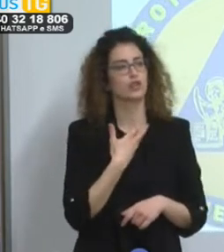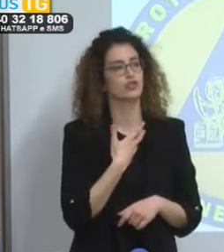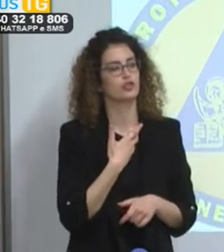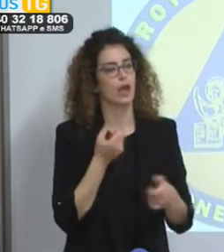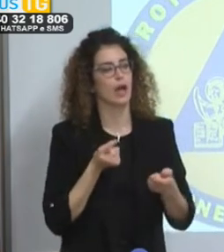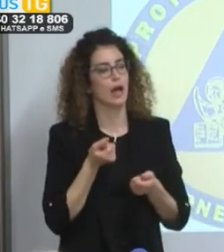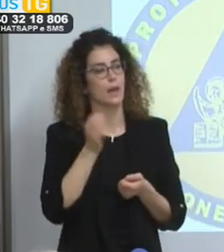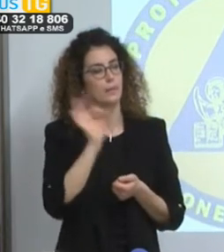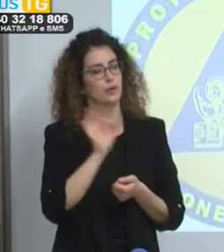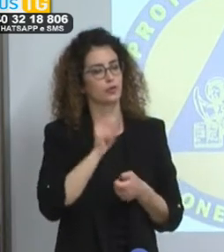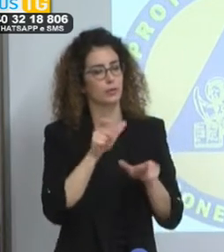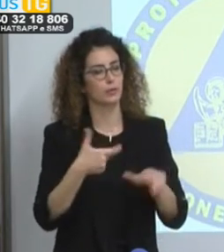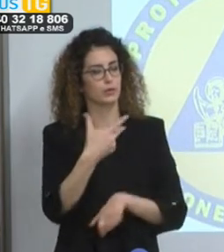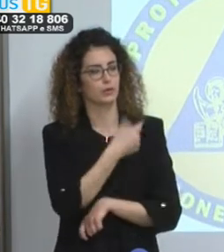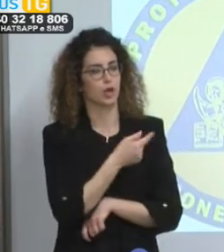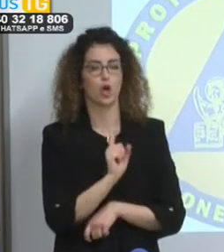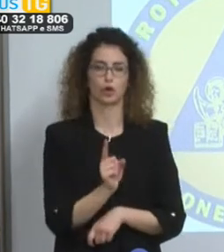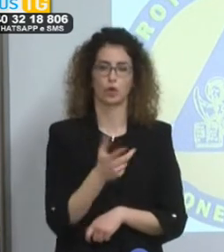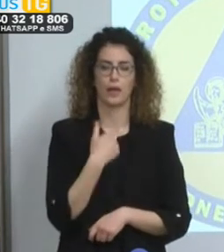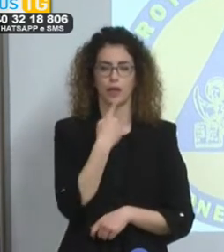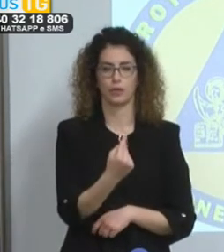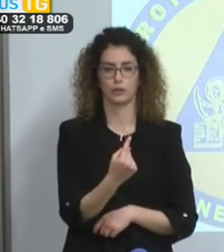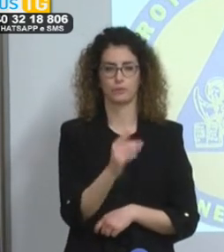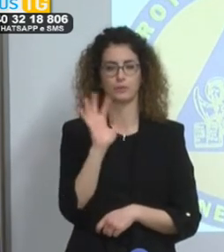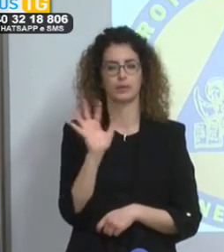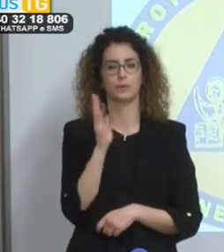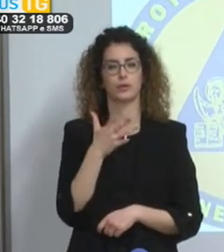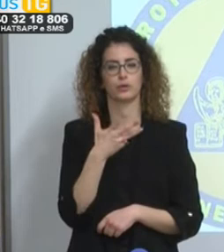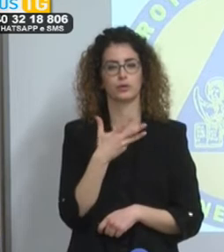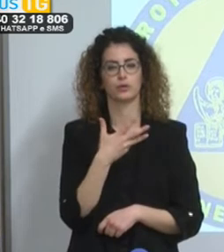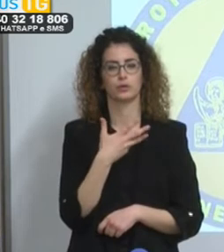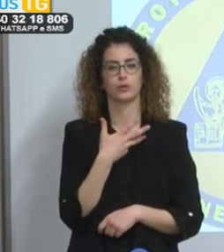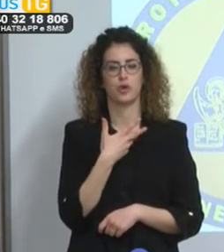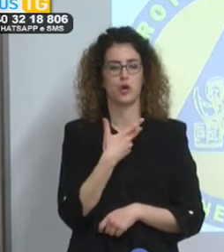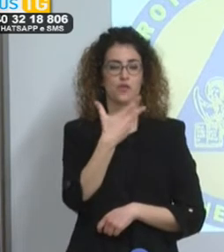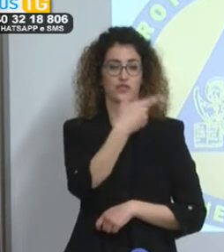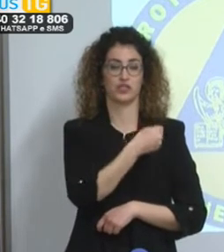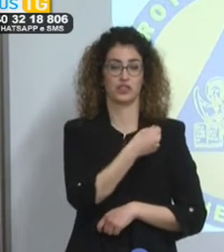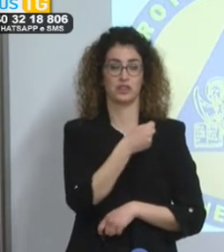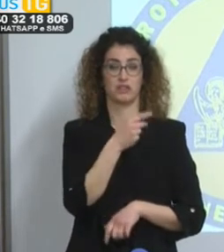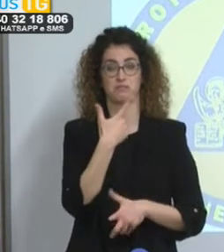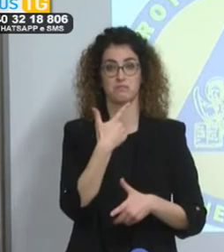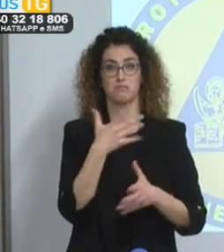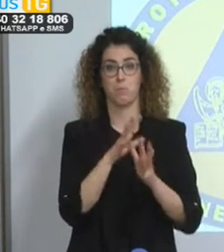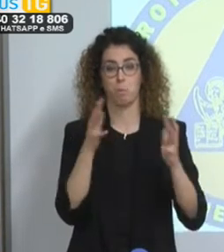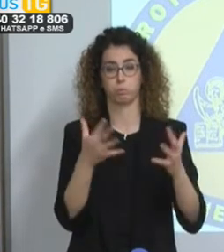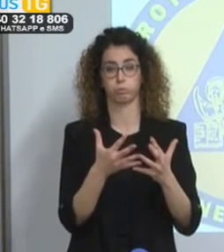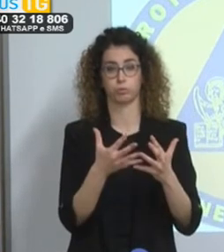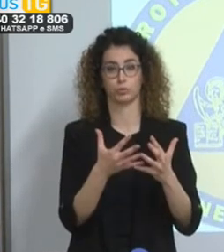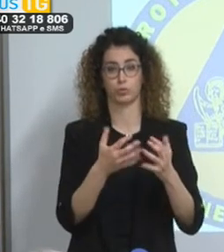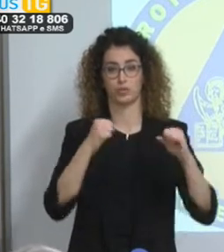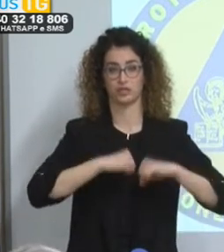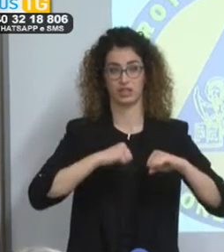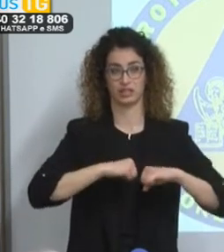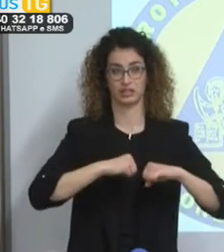persone vaccinate che... No, guarda, però ti dico, ad esempio abbiamo vaccinato sostanzialmente quasi tutto il mondo della sanità, mi sembra manchino 7-8